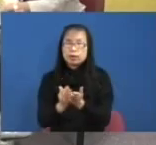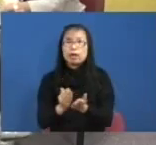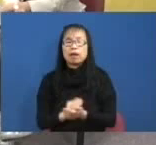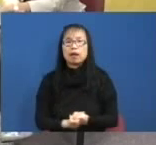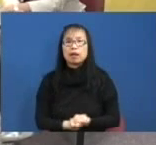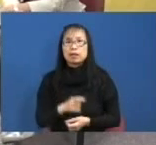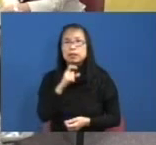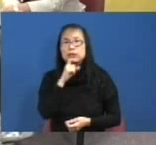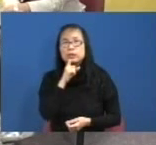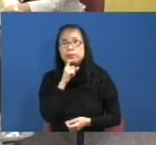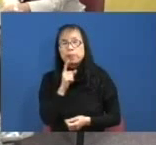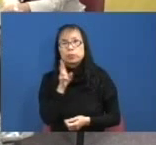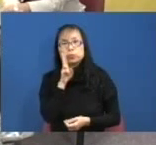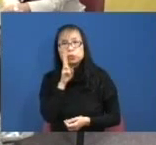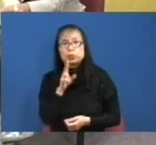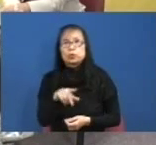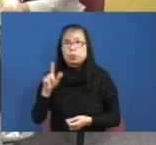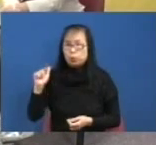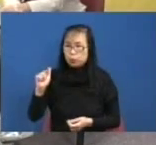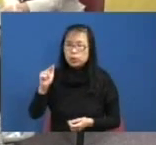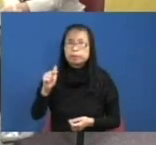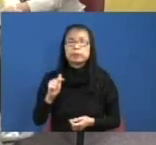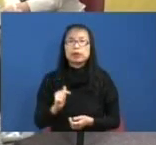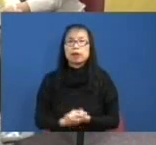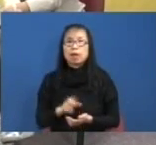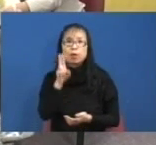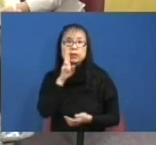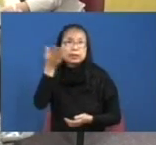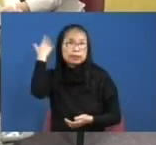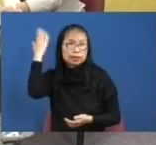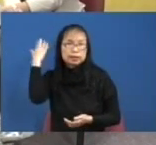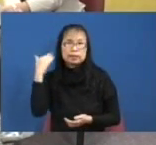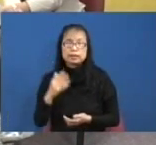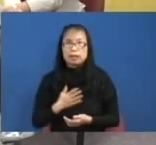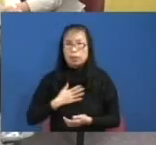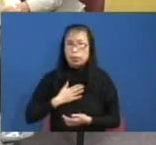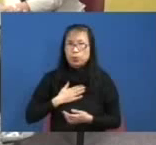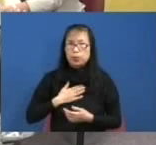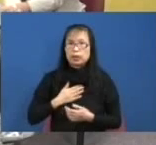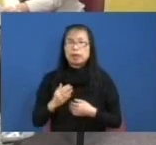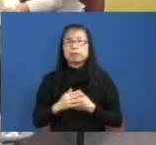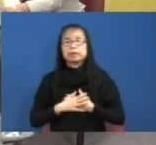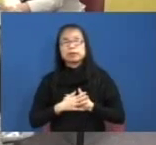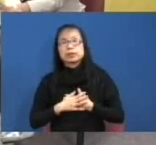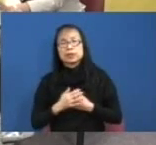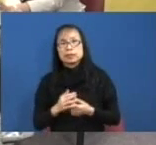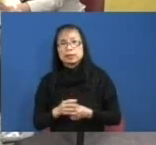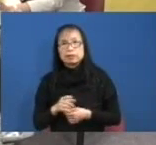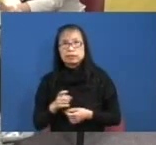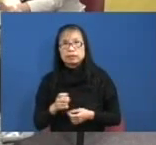些、即是污染性的，譬如好像以前我們所擔心的二噁英、又或